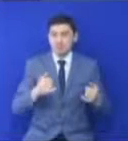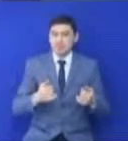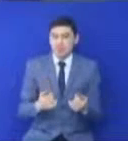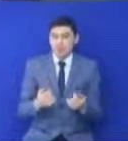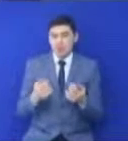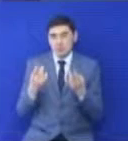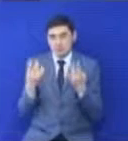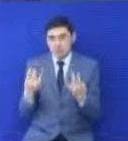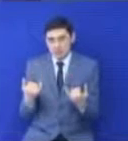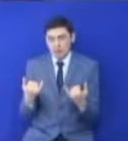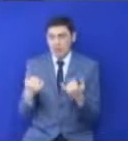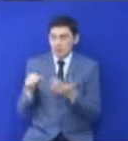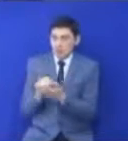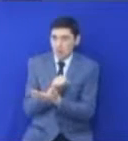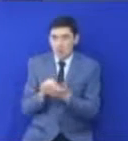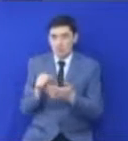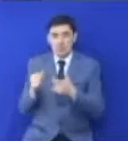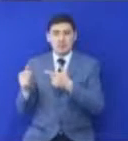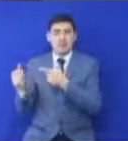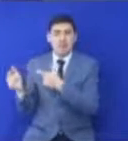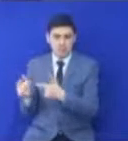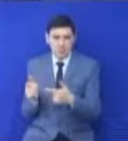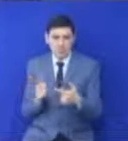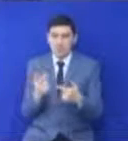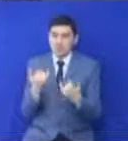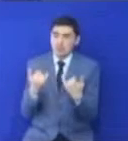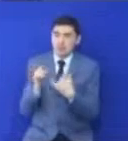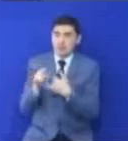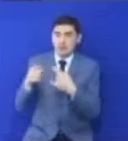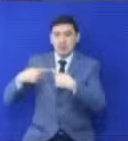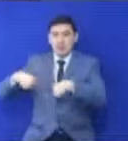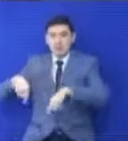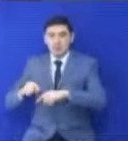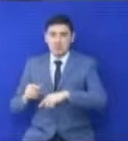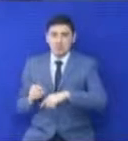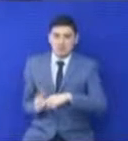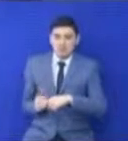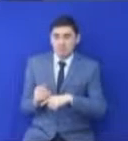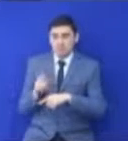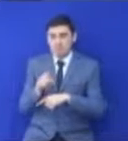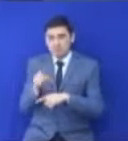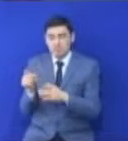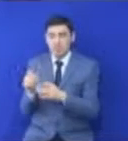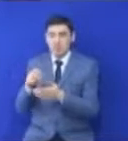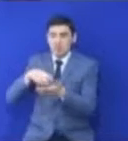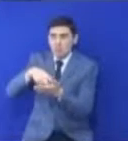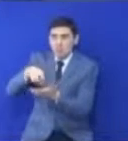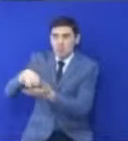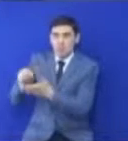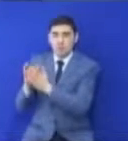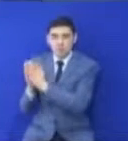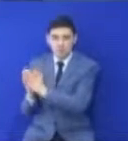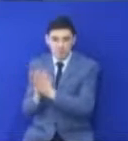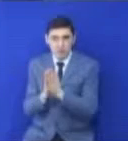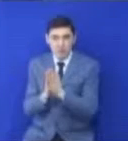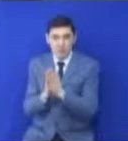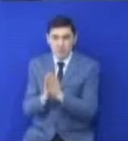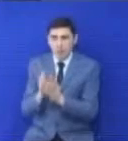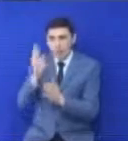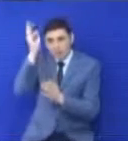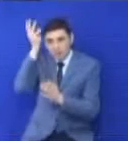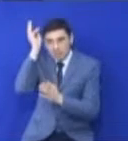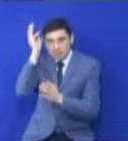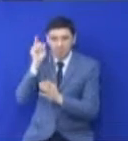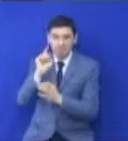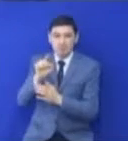Қажетті құжаттарды жөнелттік. Бизнес өкілдері мен мекемелерді тарту ойымызда бар. Хатта жаздық. Қаламызға келген елшілерден көмек